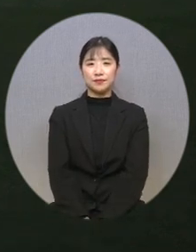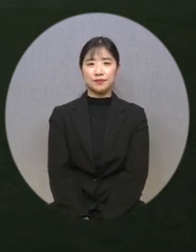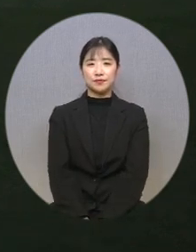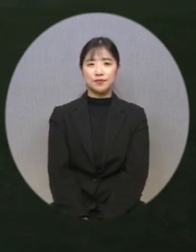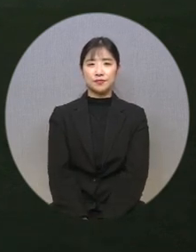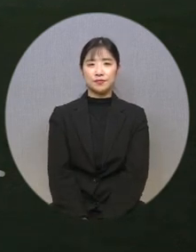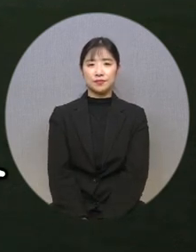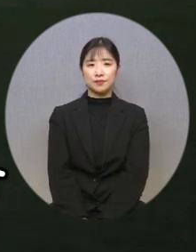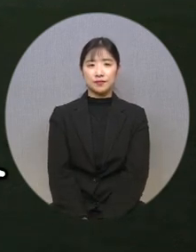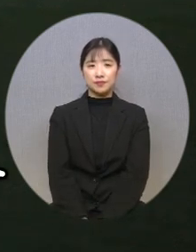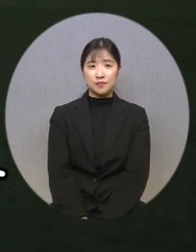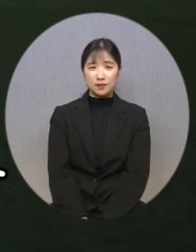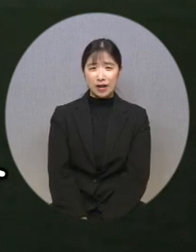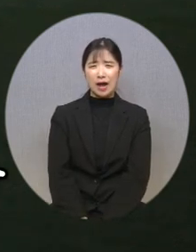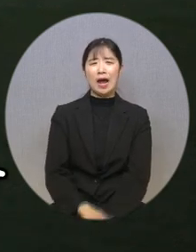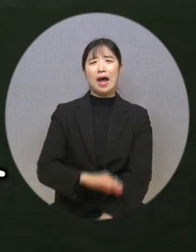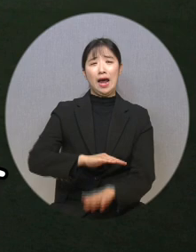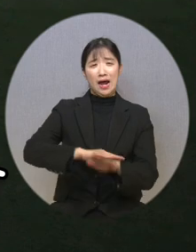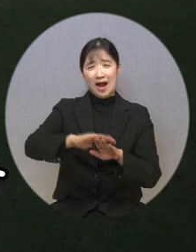올라와! 아!